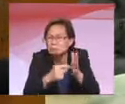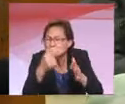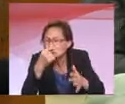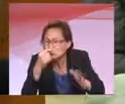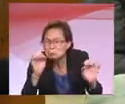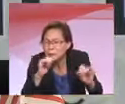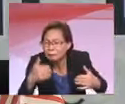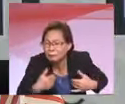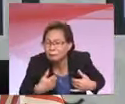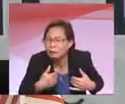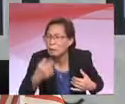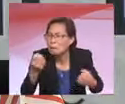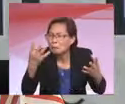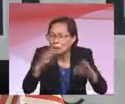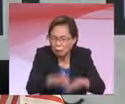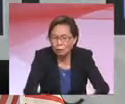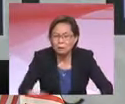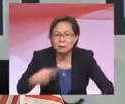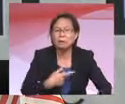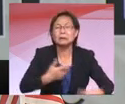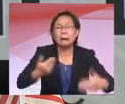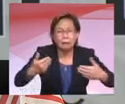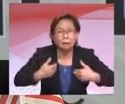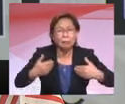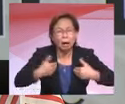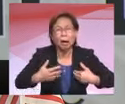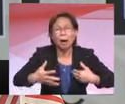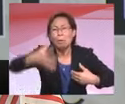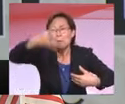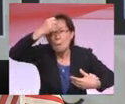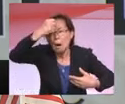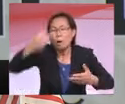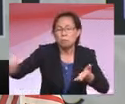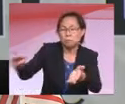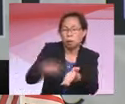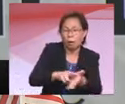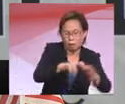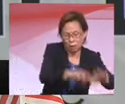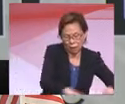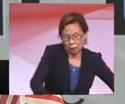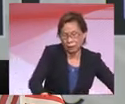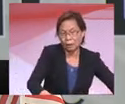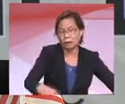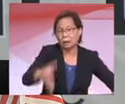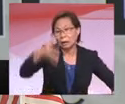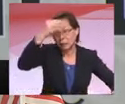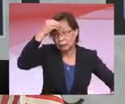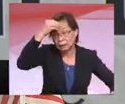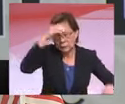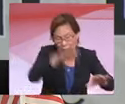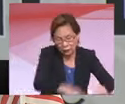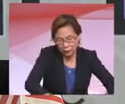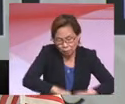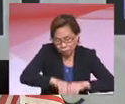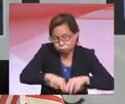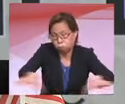jadi kita dapati ada laporan mengatakan kanak-kanak yang menyebarkan penyakit